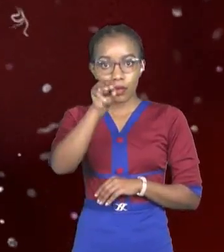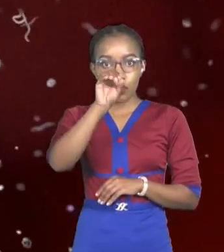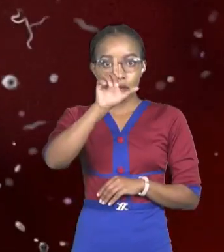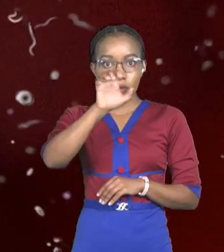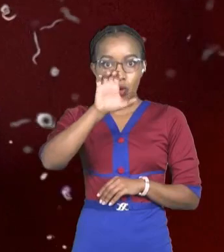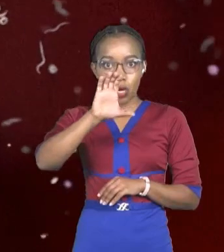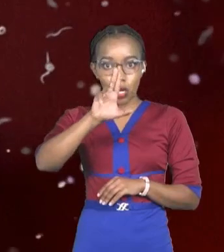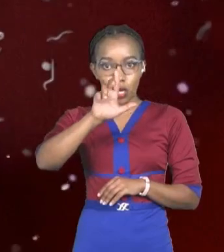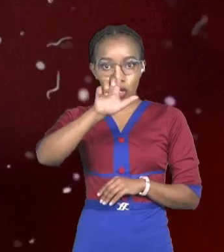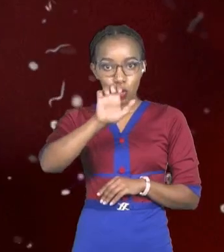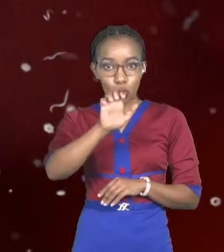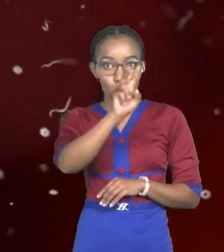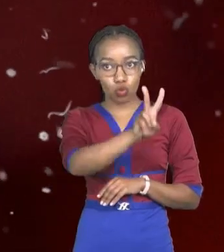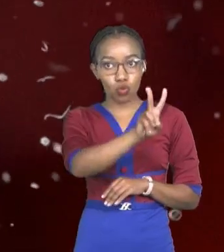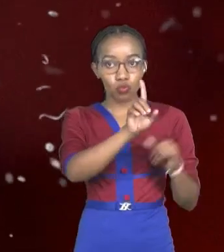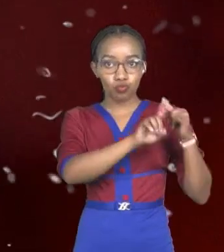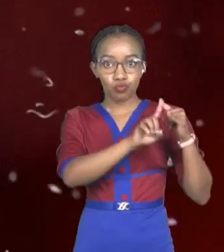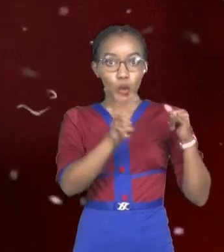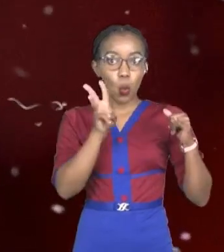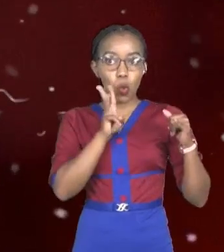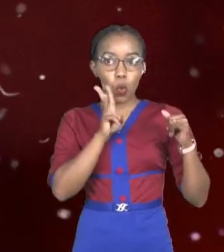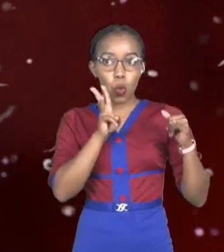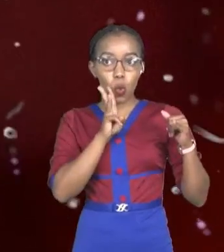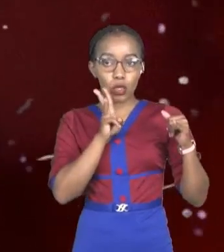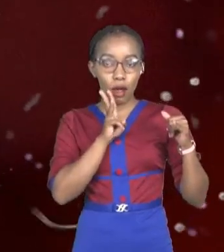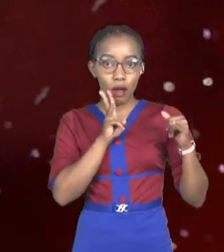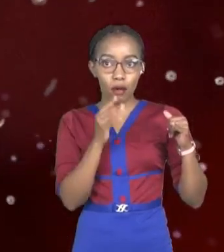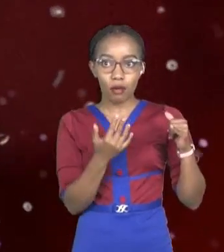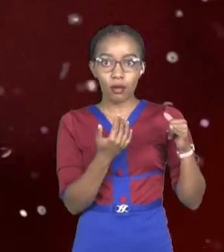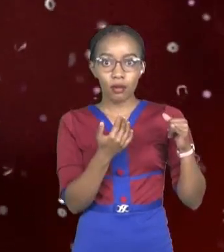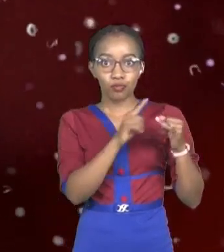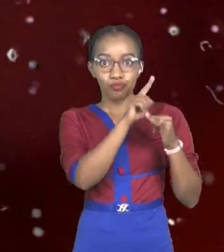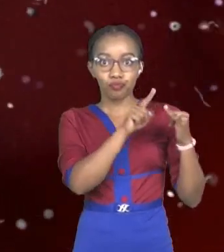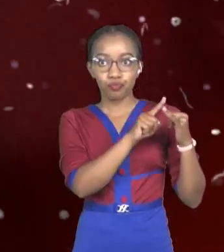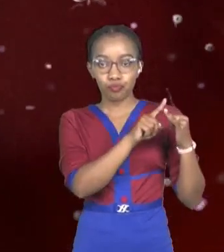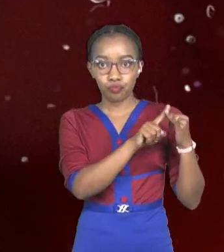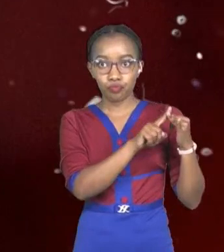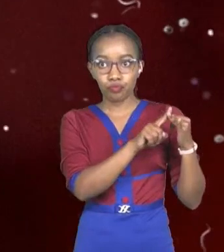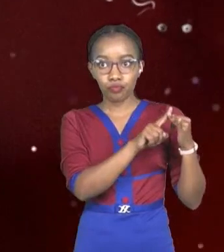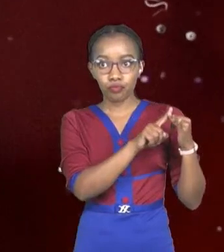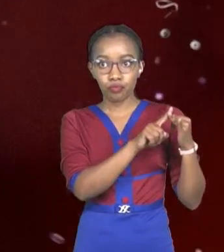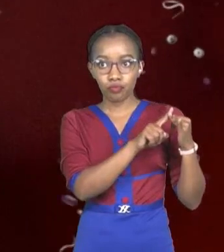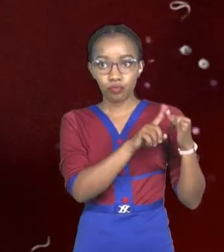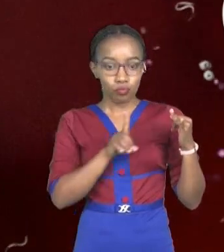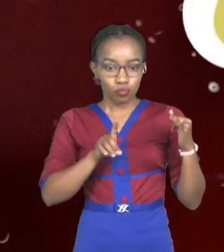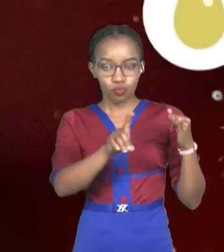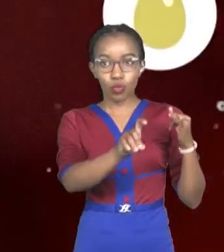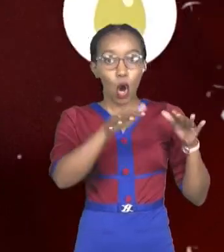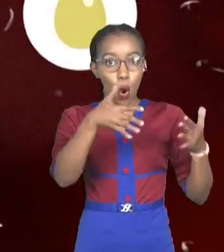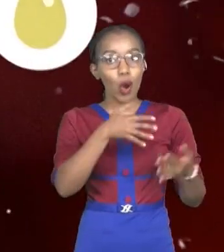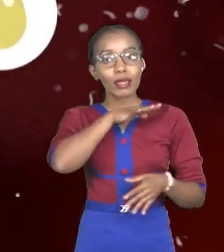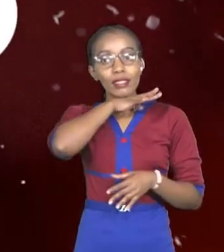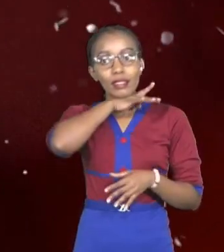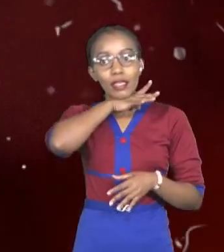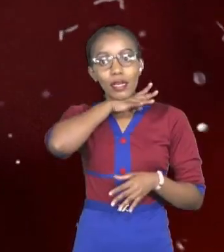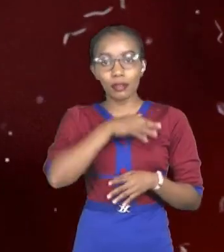mbili. Moja huvutiwa na maji na huitwa hydrophilic, na upande mwingine huvutiwa na virusi au uchafu na